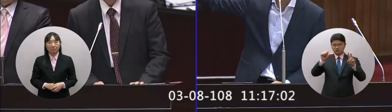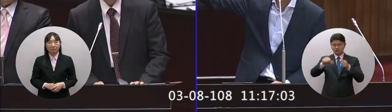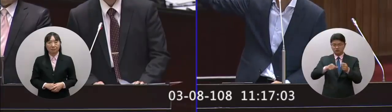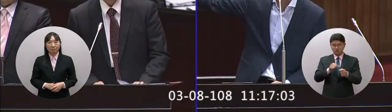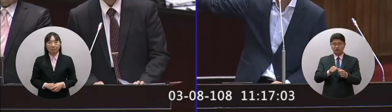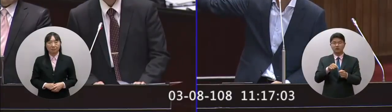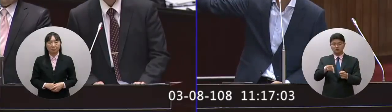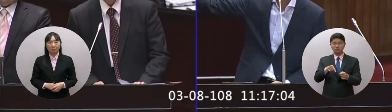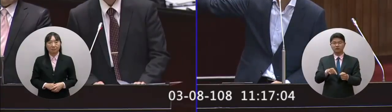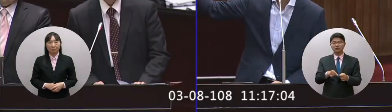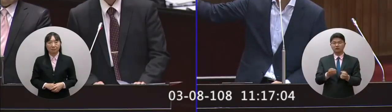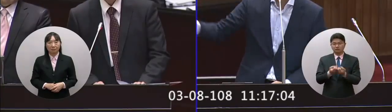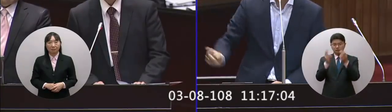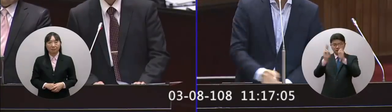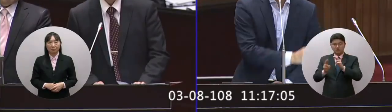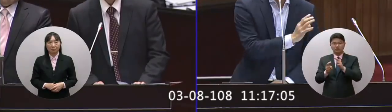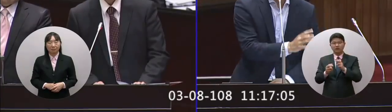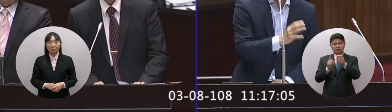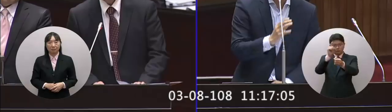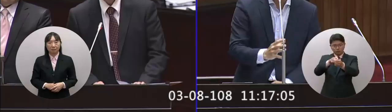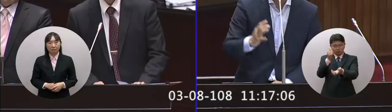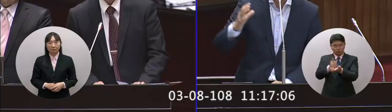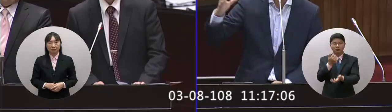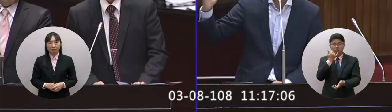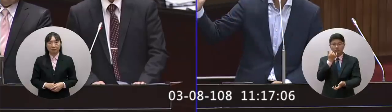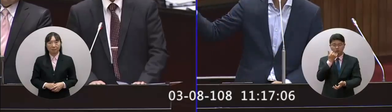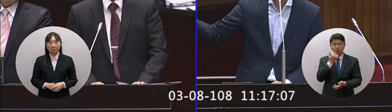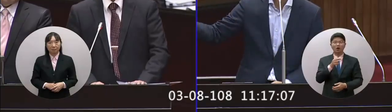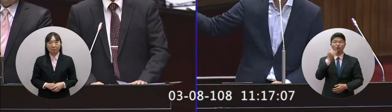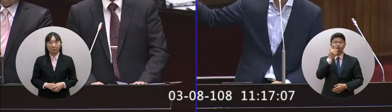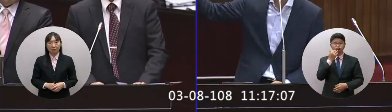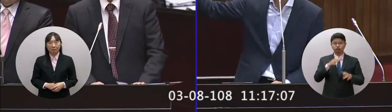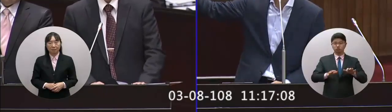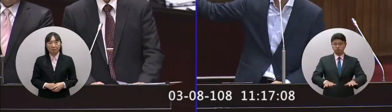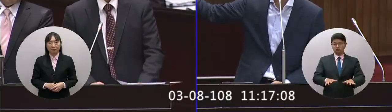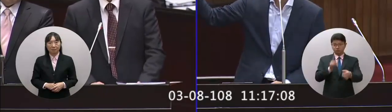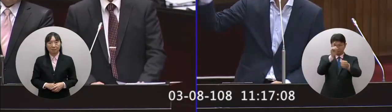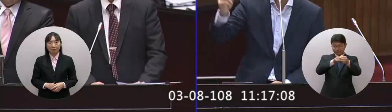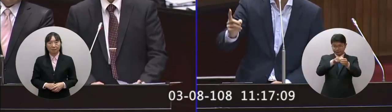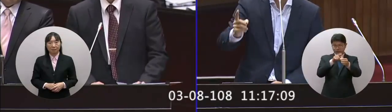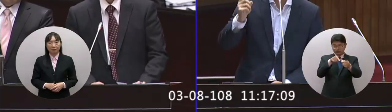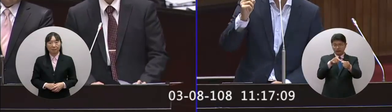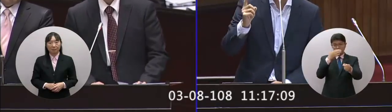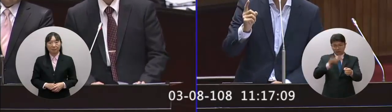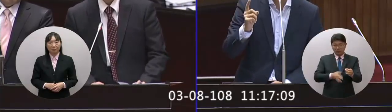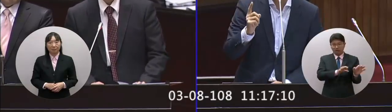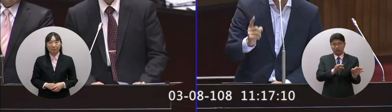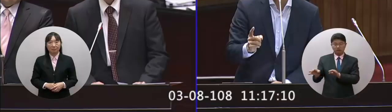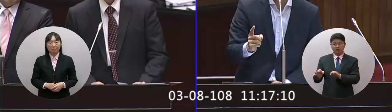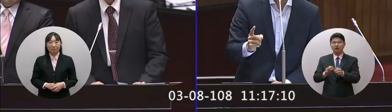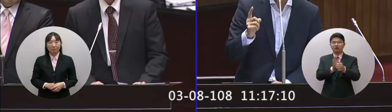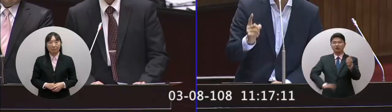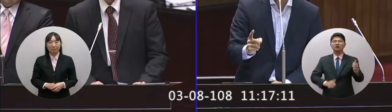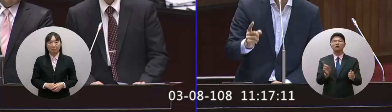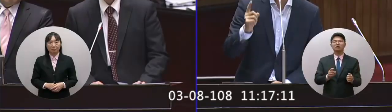到能源这样的配比。如果今天这些延宕如果没办法达标，电价的